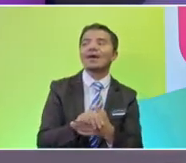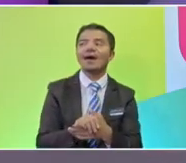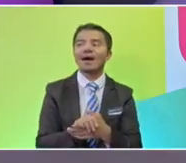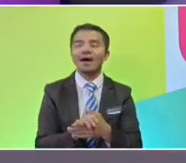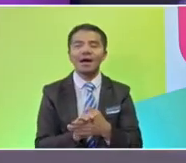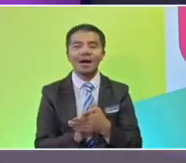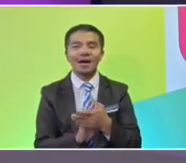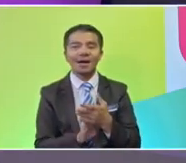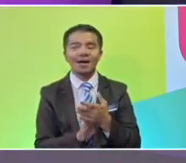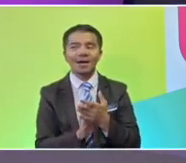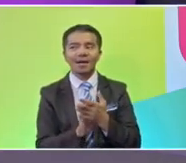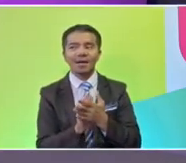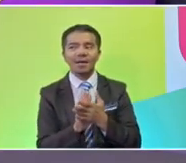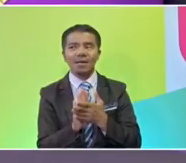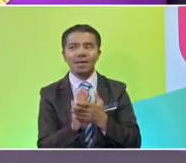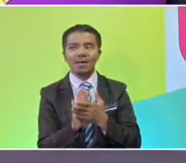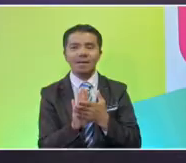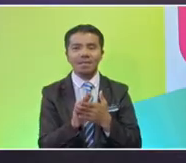rumah saya